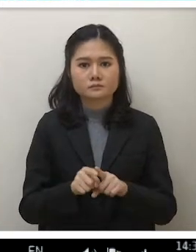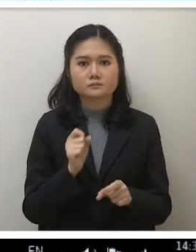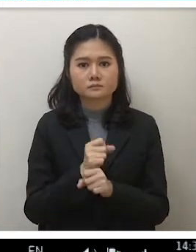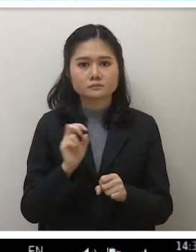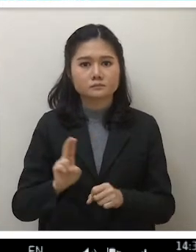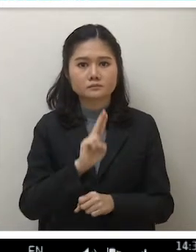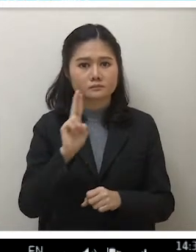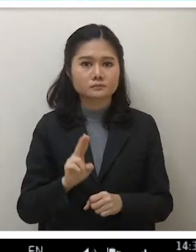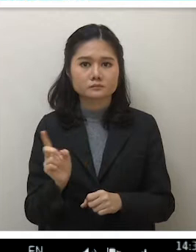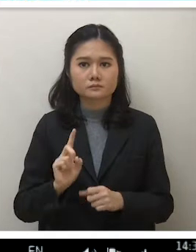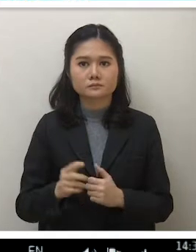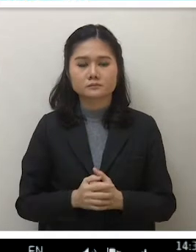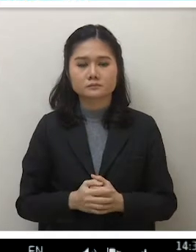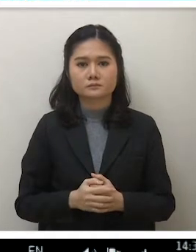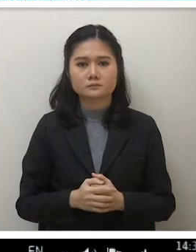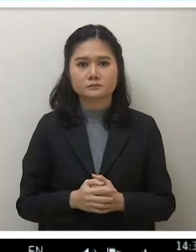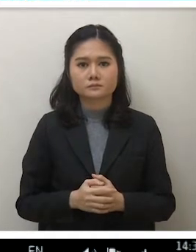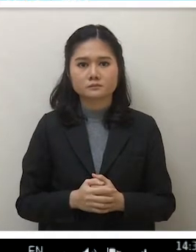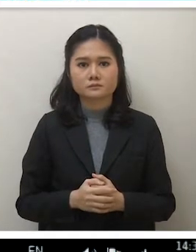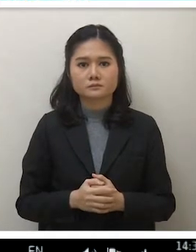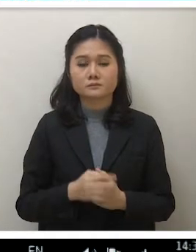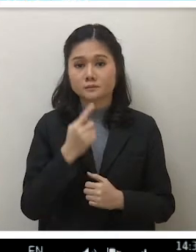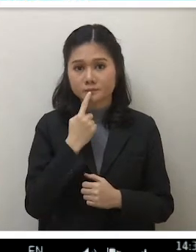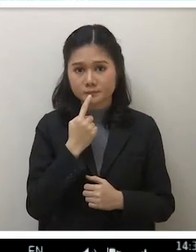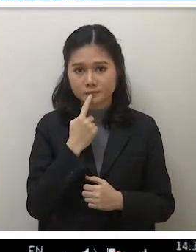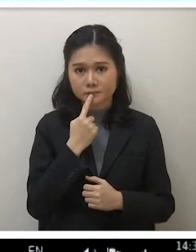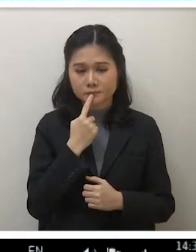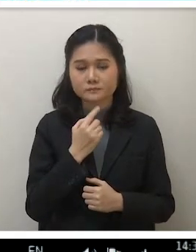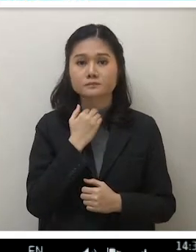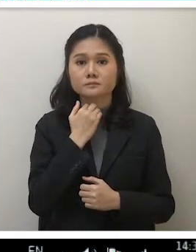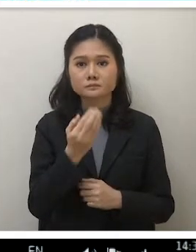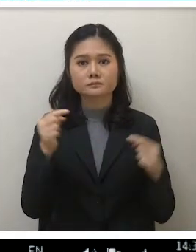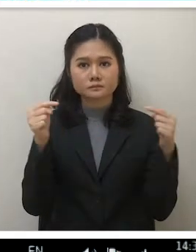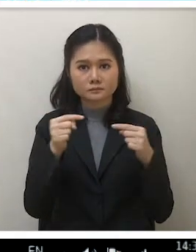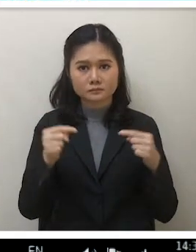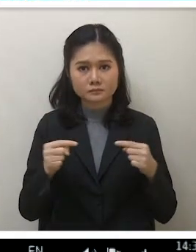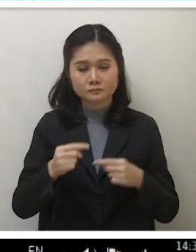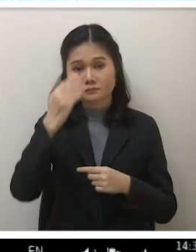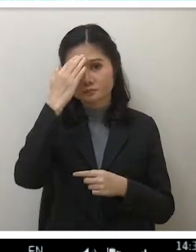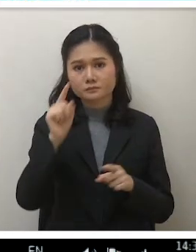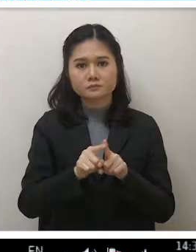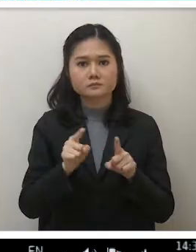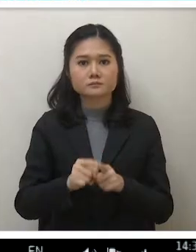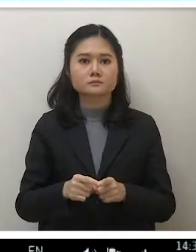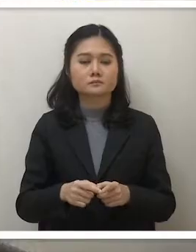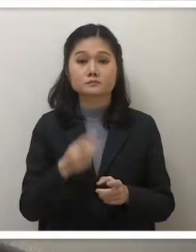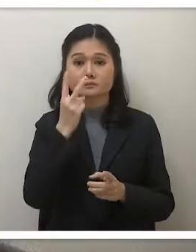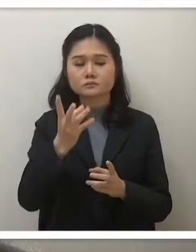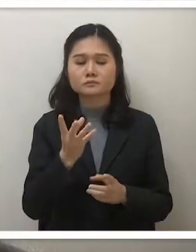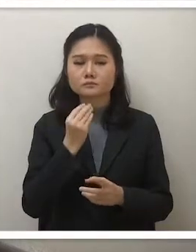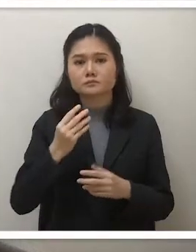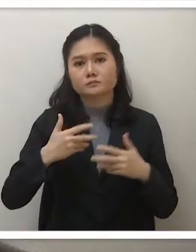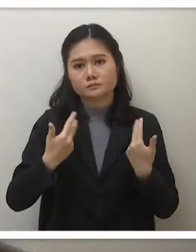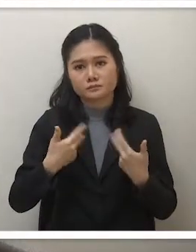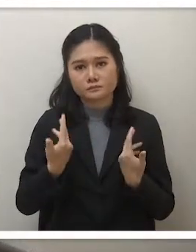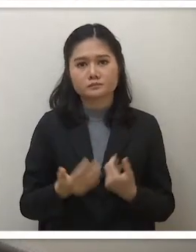ใช้ปากกับเสียงที่มันตรงกันเพื่อให้มันได้อรรถรสในการดูนะ